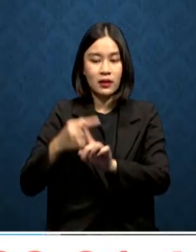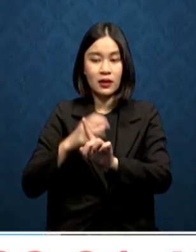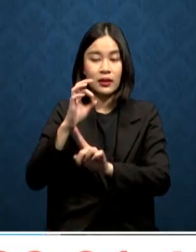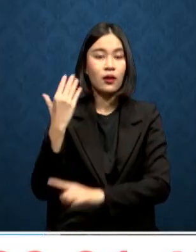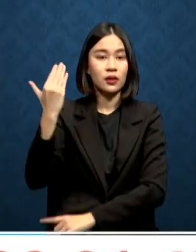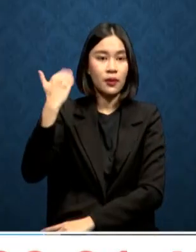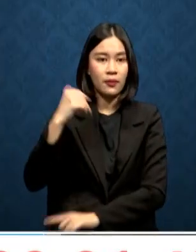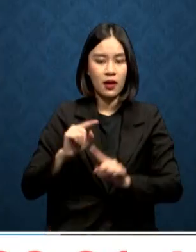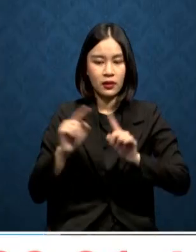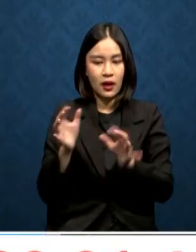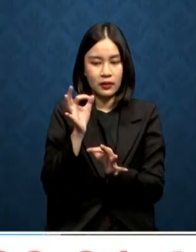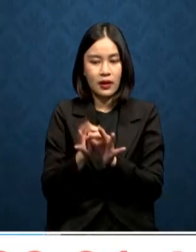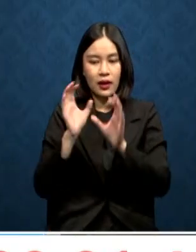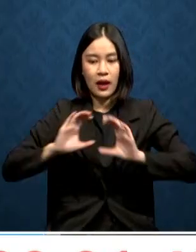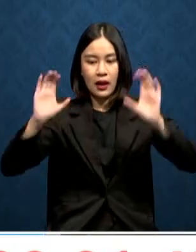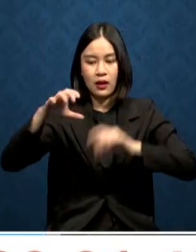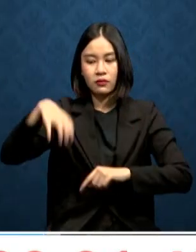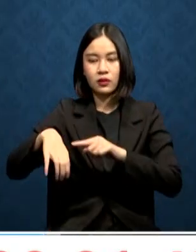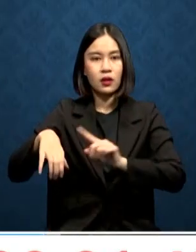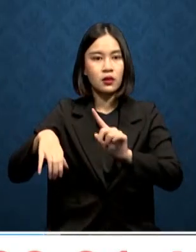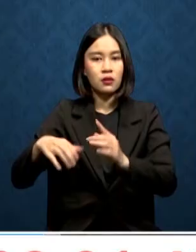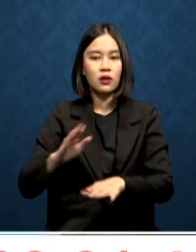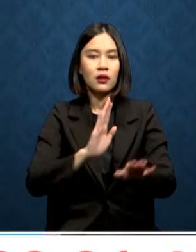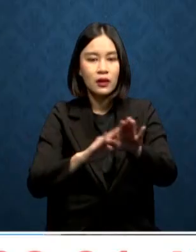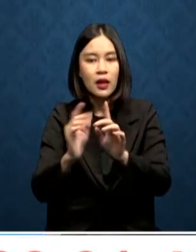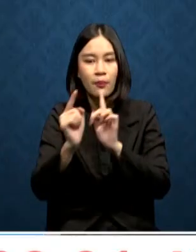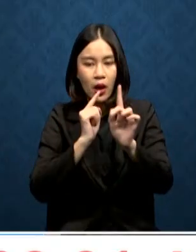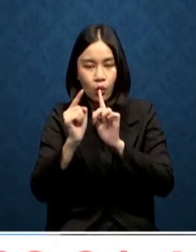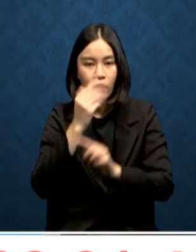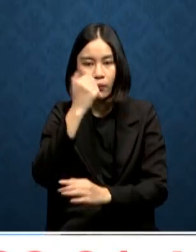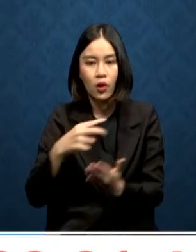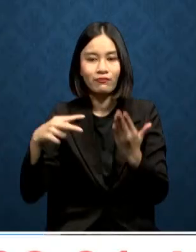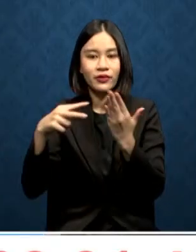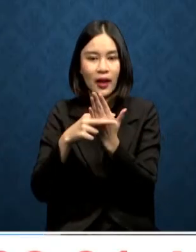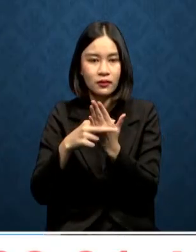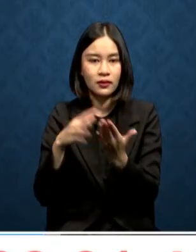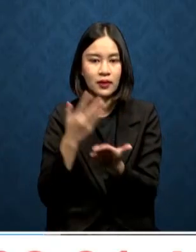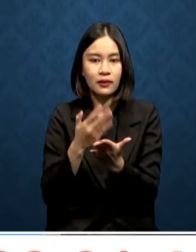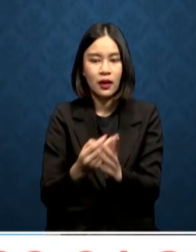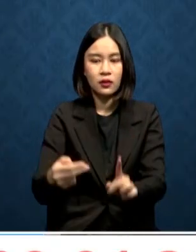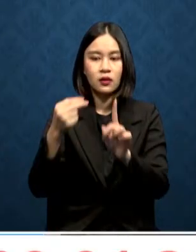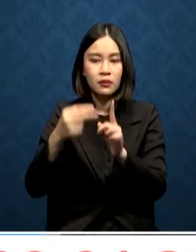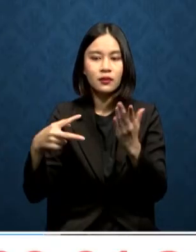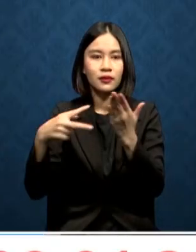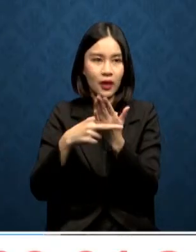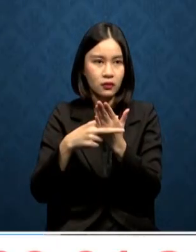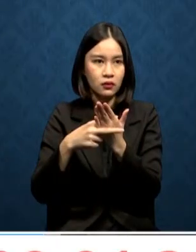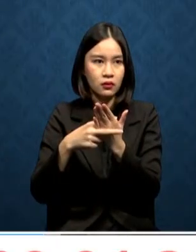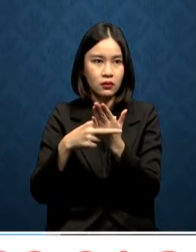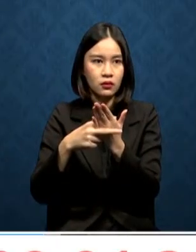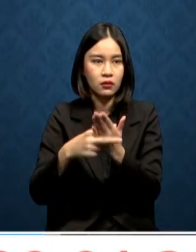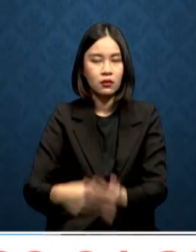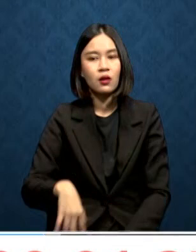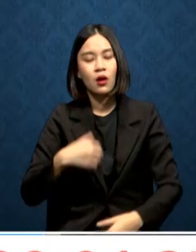าแต่โดนธนาคารของรัฐแห่งนี้นะครับเรียกคุยเพื่อระงับและตัดเงินทั้งก้อน 10,000 บาทเลยต้องมีการร้